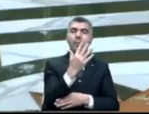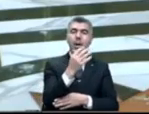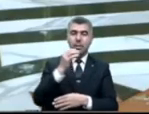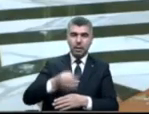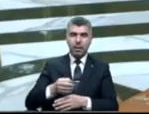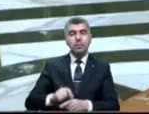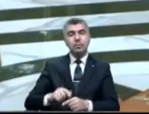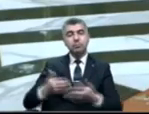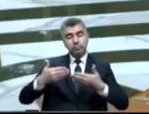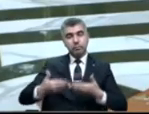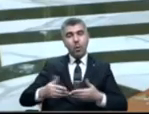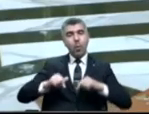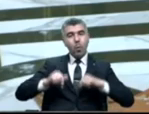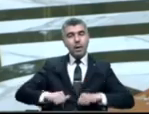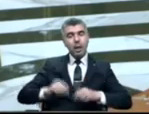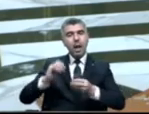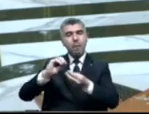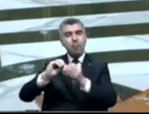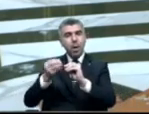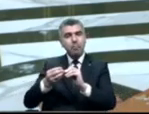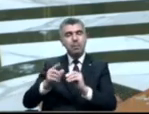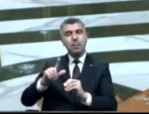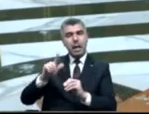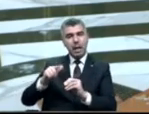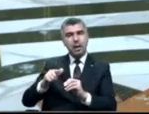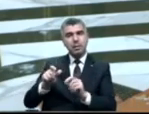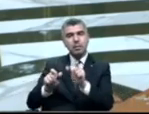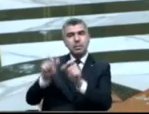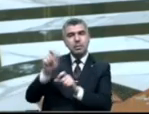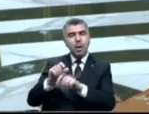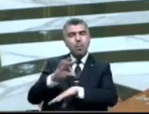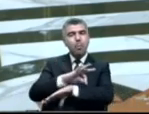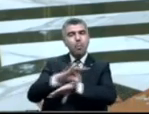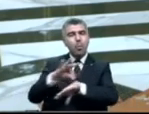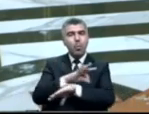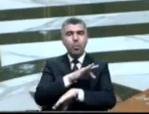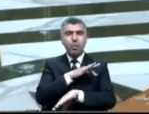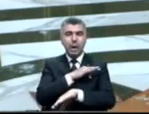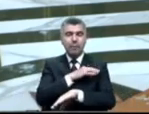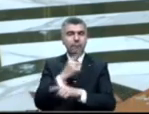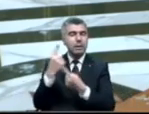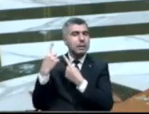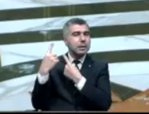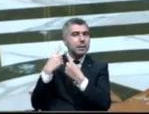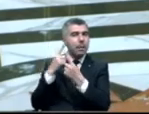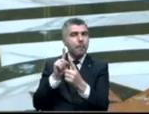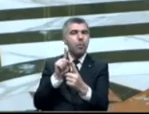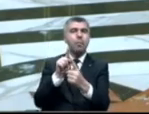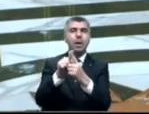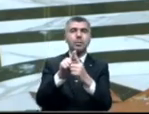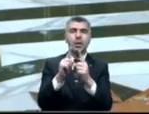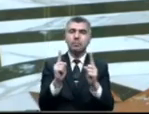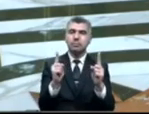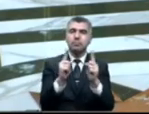حالا، والوزارة كتهتم كذلك بالمشاكل اللي يمكن يعاني بها الموظفين من خلال الاستماع المباشر لهم أو